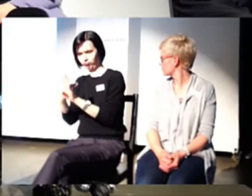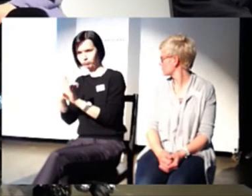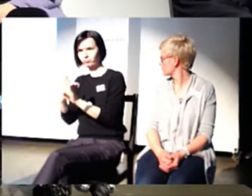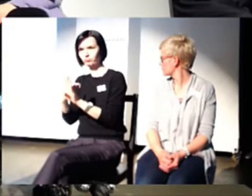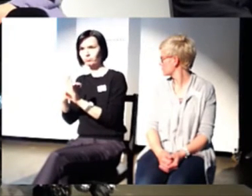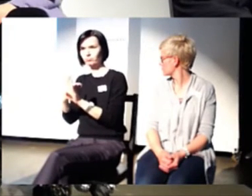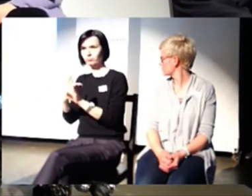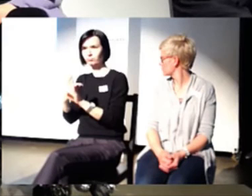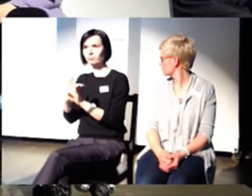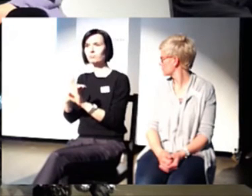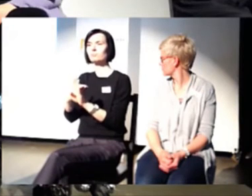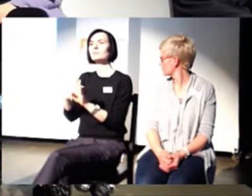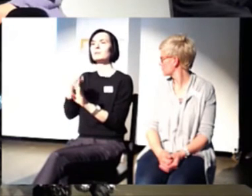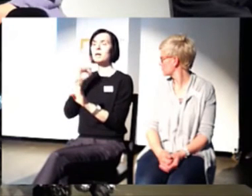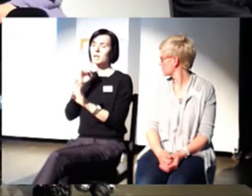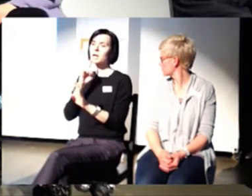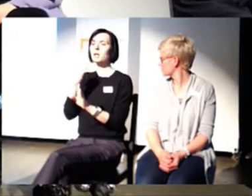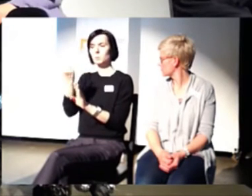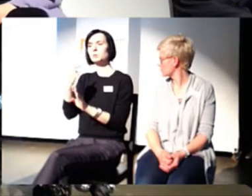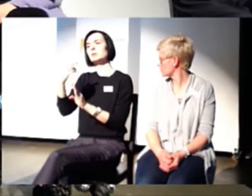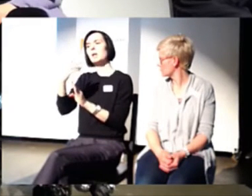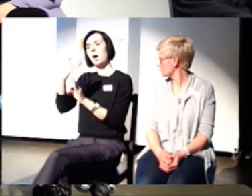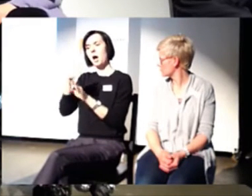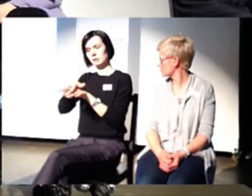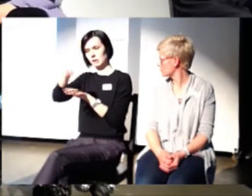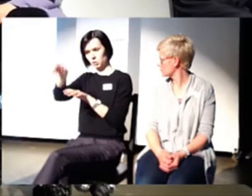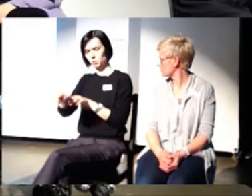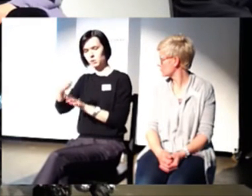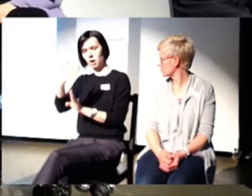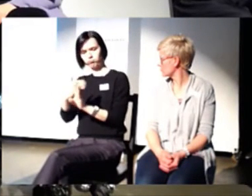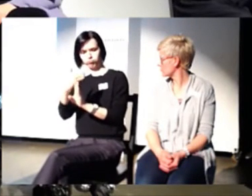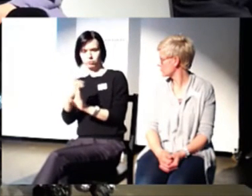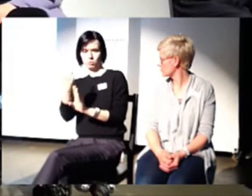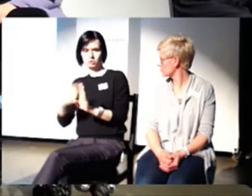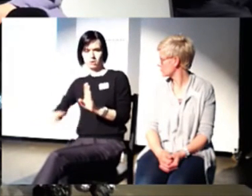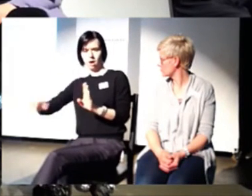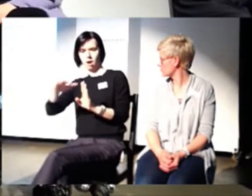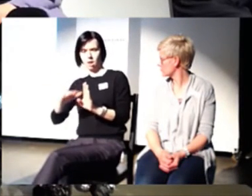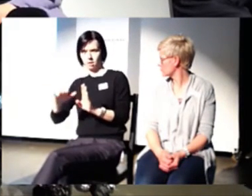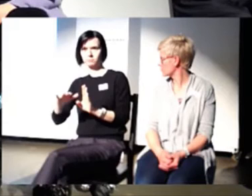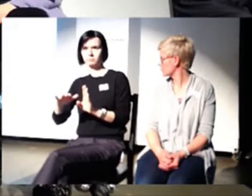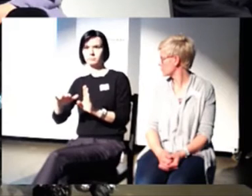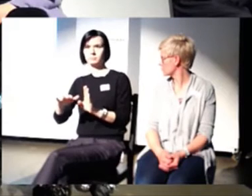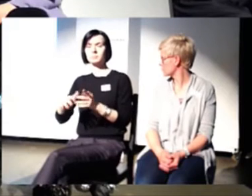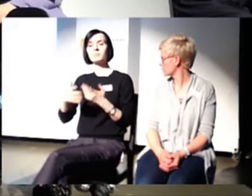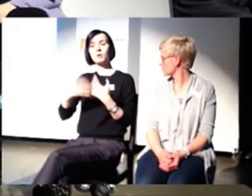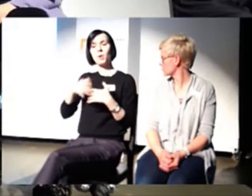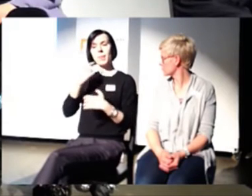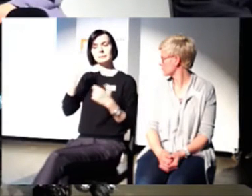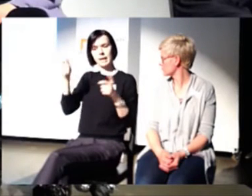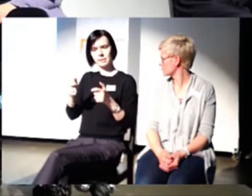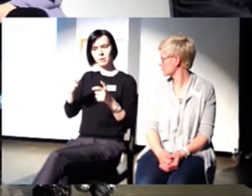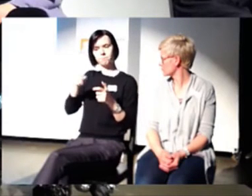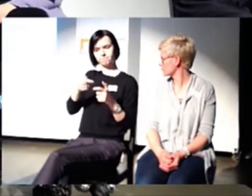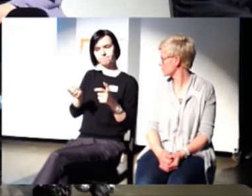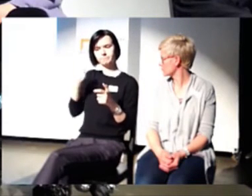arvioi vain yksi asiantuntija. Kunnansäätiön näkemyksen mukaan näin tuettavaksi valikoitu taiteellisesti